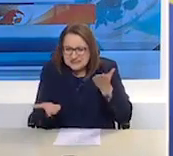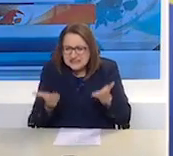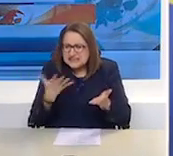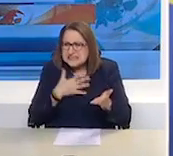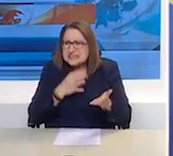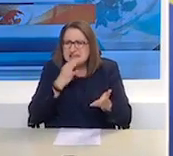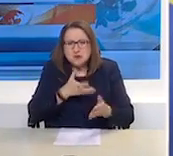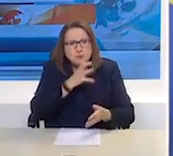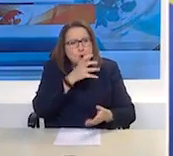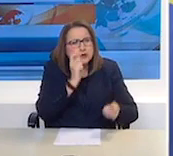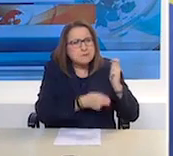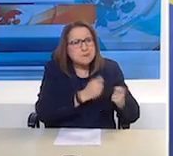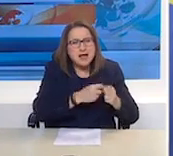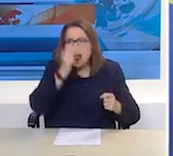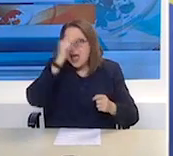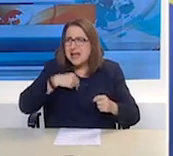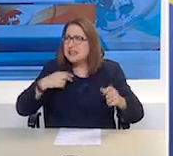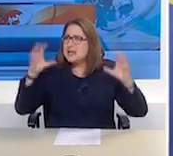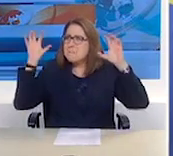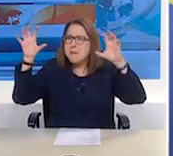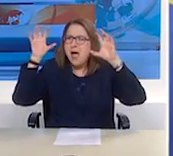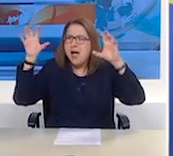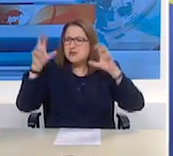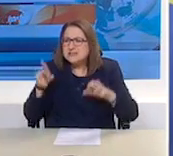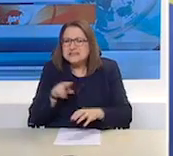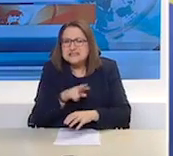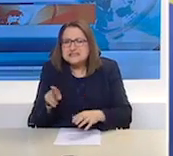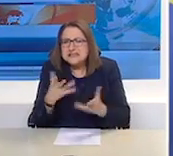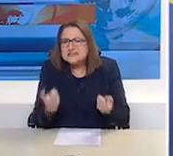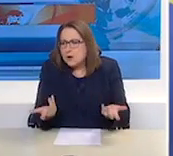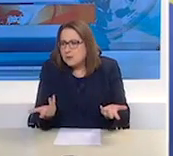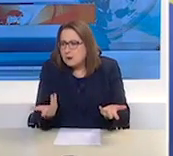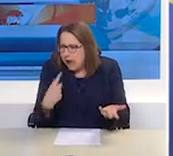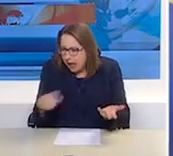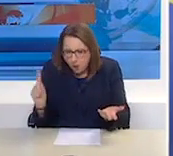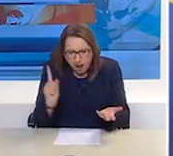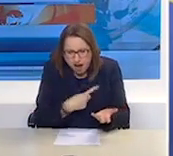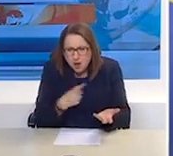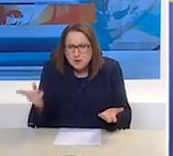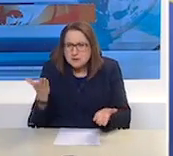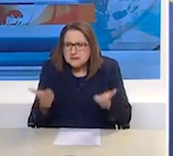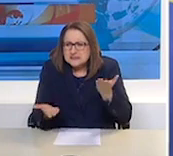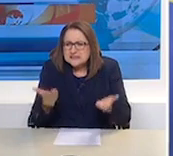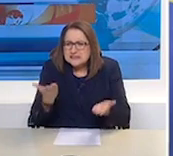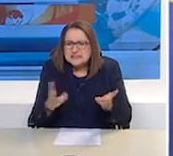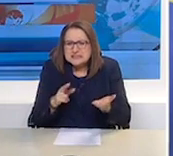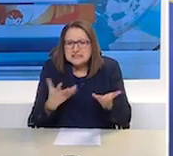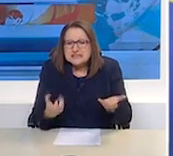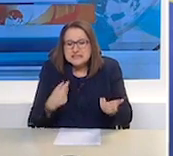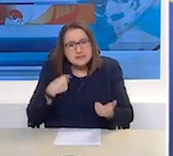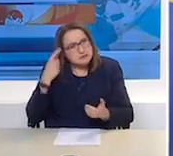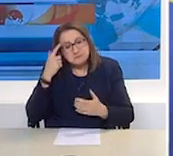του ποτού στις οργανωμένες παραλίες σε σχέση με τα μεγάφωνα για τη μετάδοση των